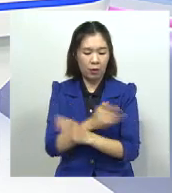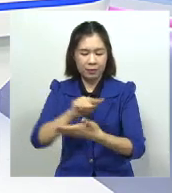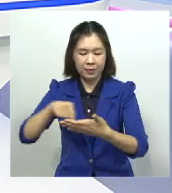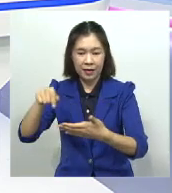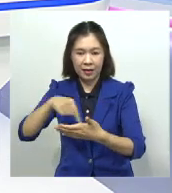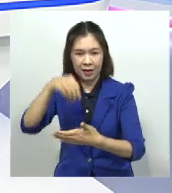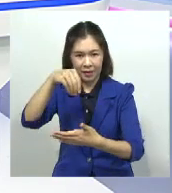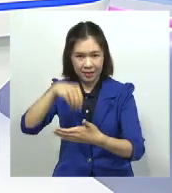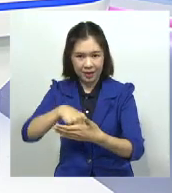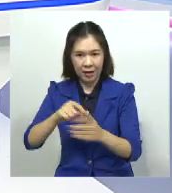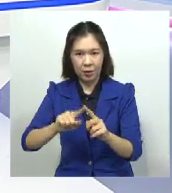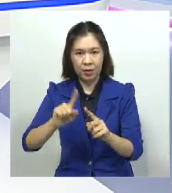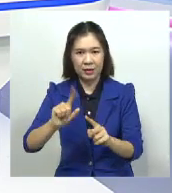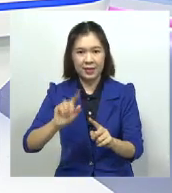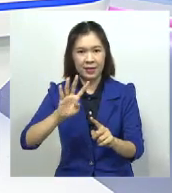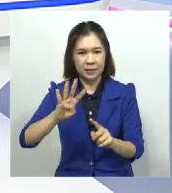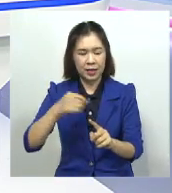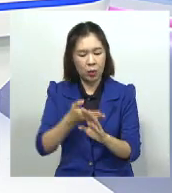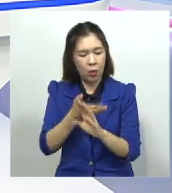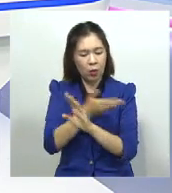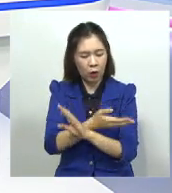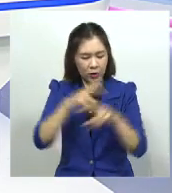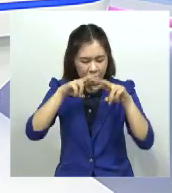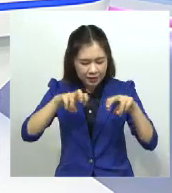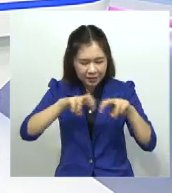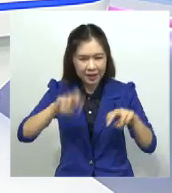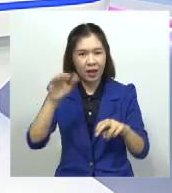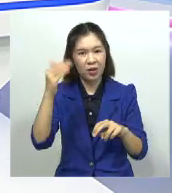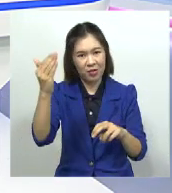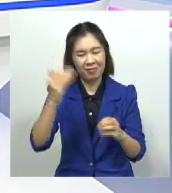แต่ละหมายเลขในวันที่24มีนาลองศึกษานโยบายของแต่ละพรรคการเมืองกันก่อนนะครับ